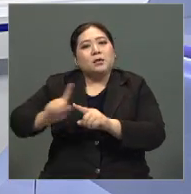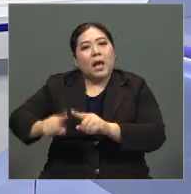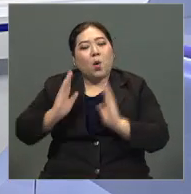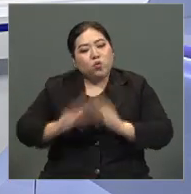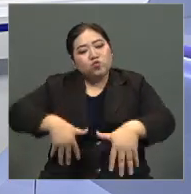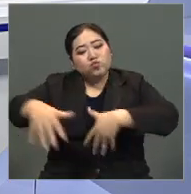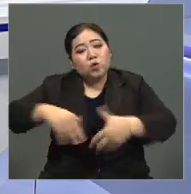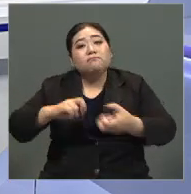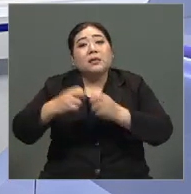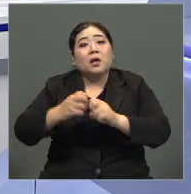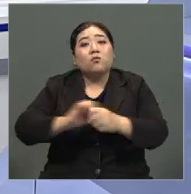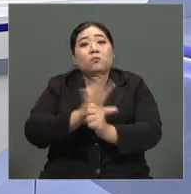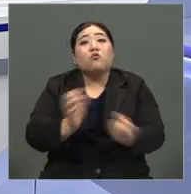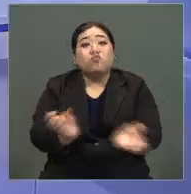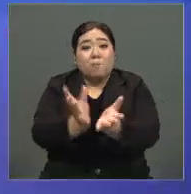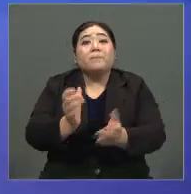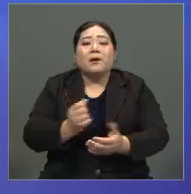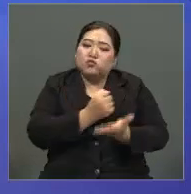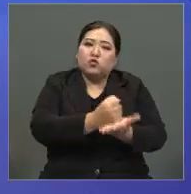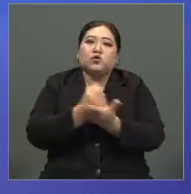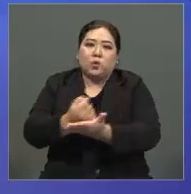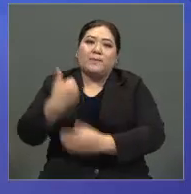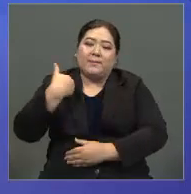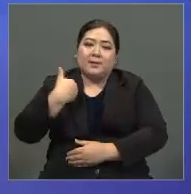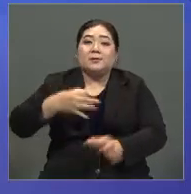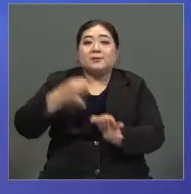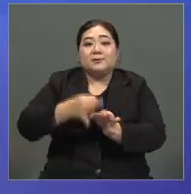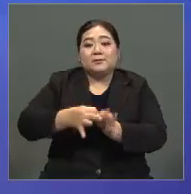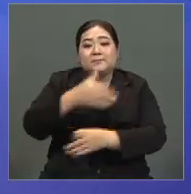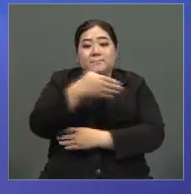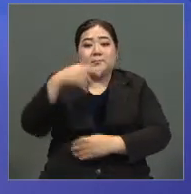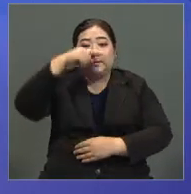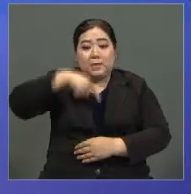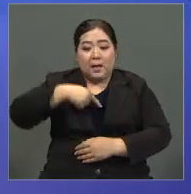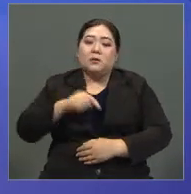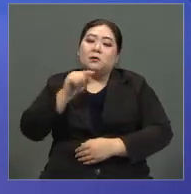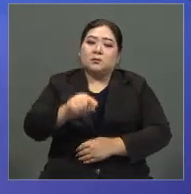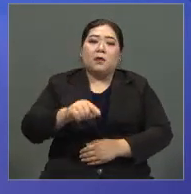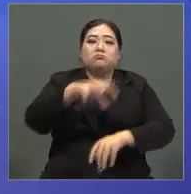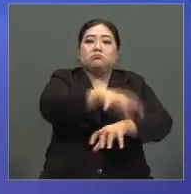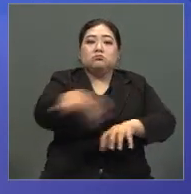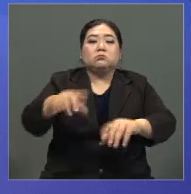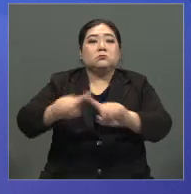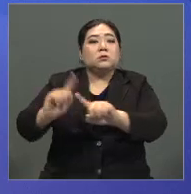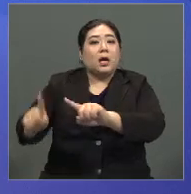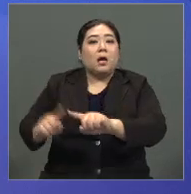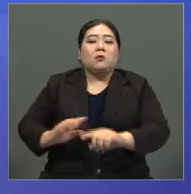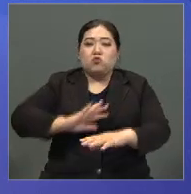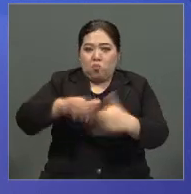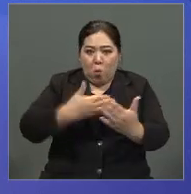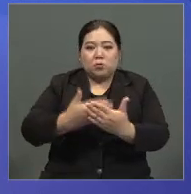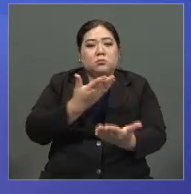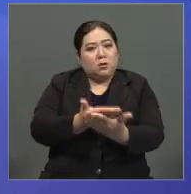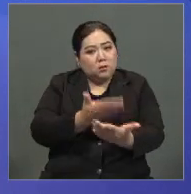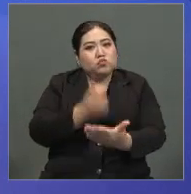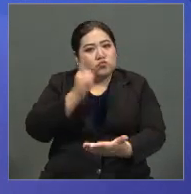ได้รพกระทำวาก COVID-19นั่ simplestขนาที่แงกชาติก็คำฉับสถาบากเงินทุกแอยงวาให้เร่งใหความชวย